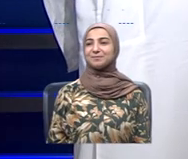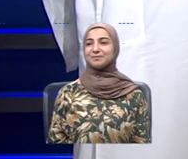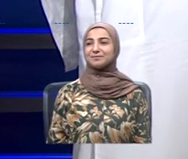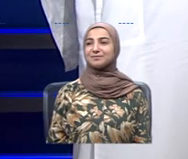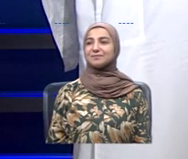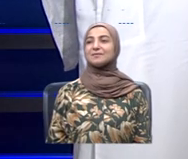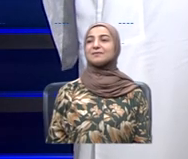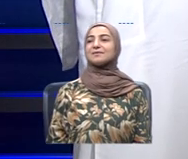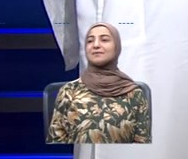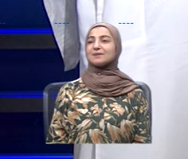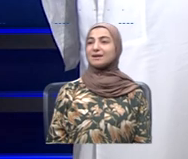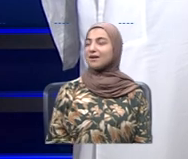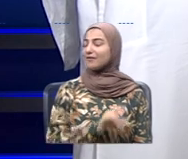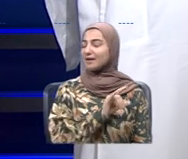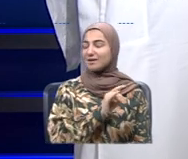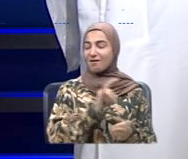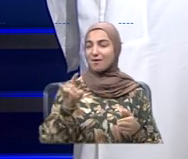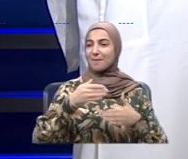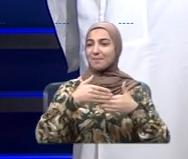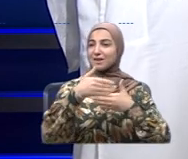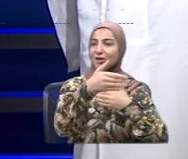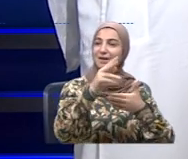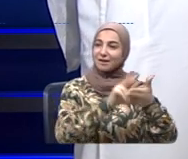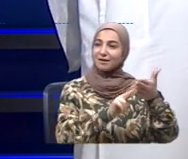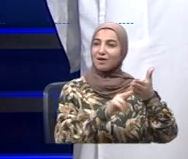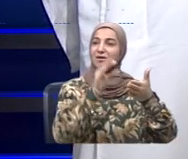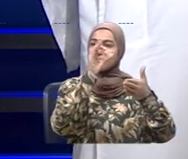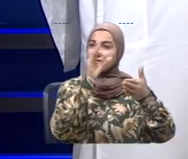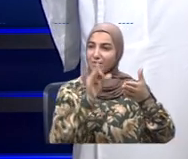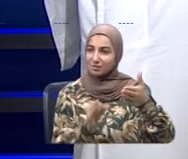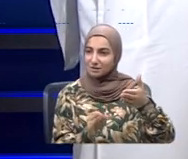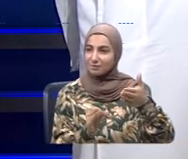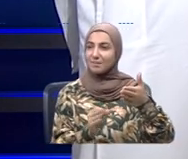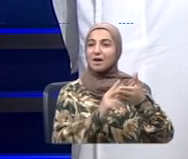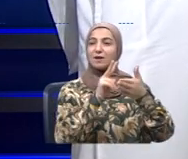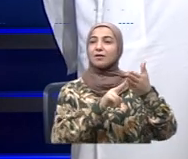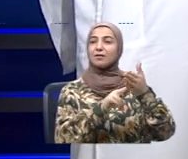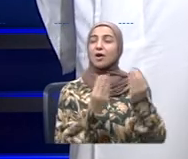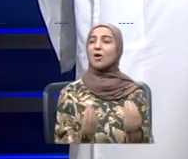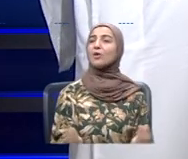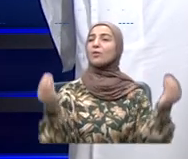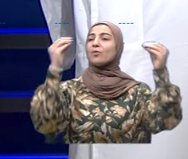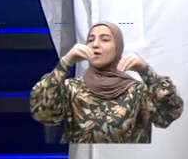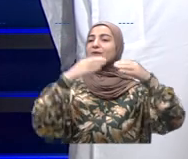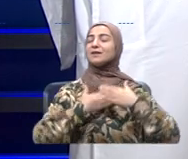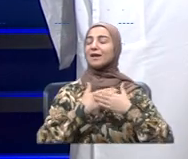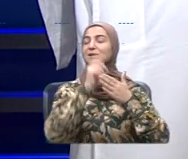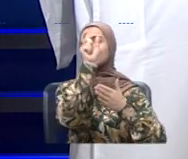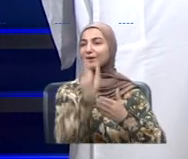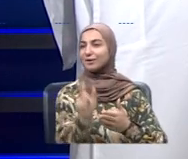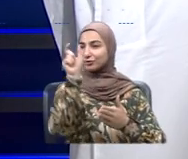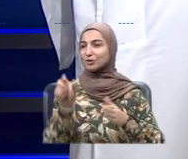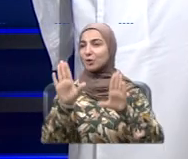لا غنى عن القراءة، القراءة هي حياة مضافة إلى حياتنا التي